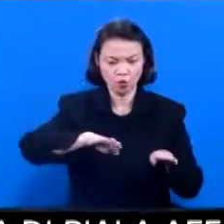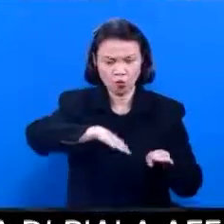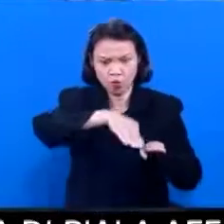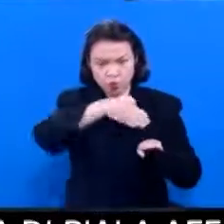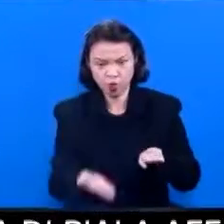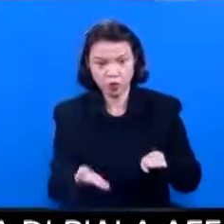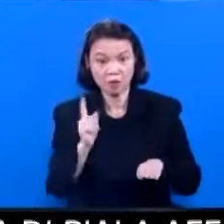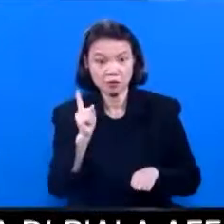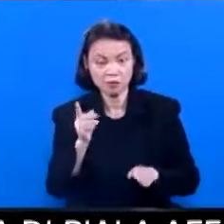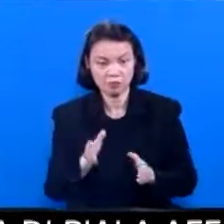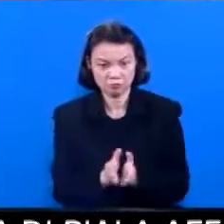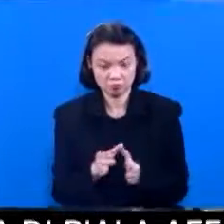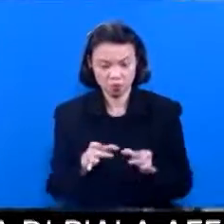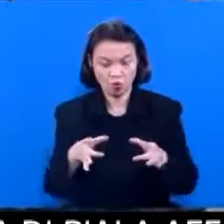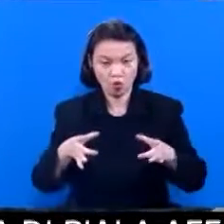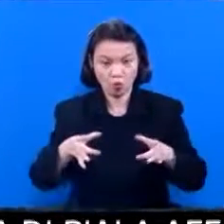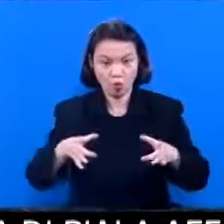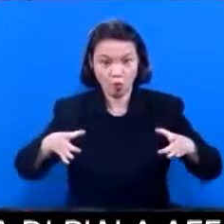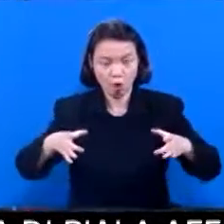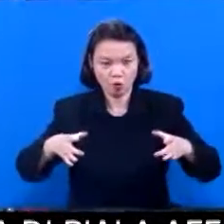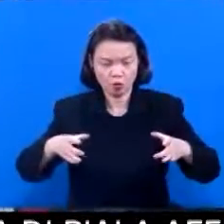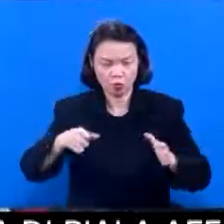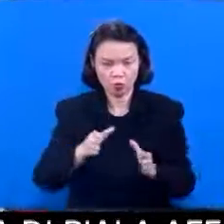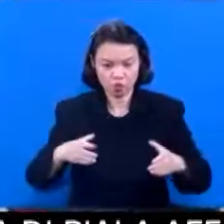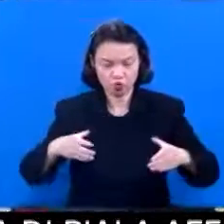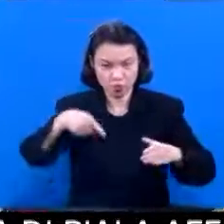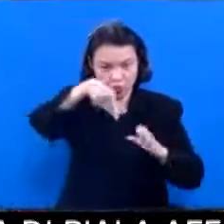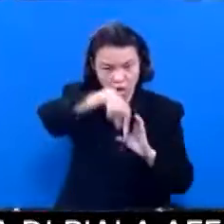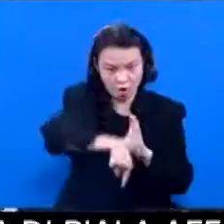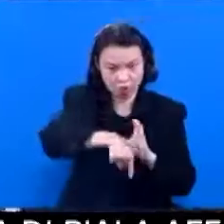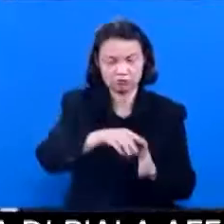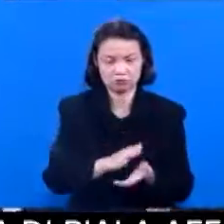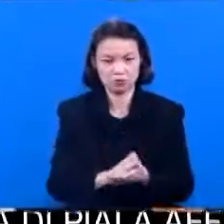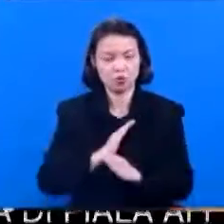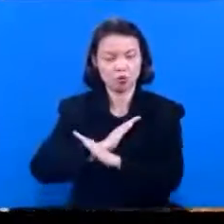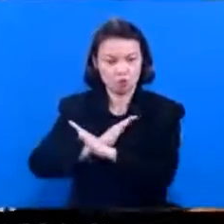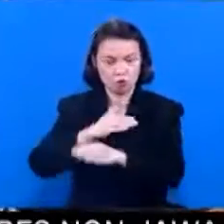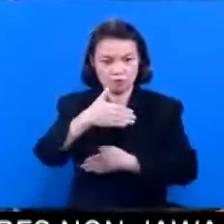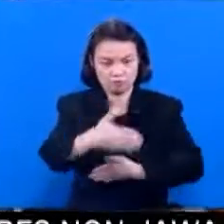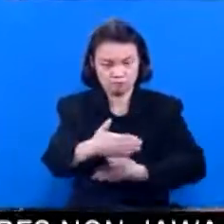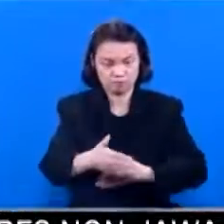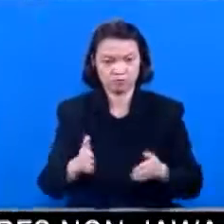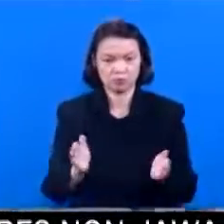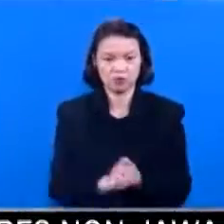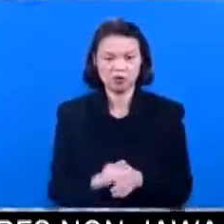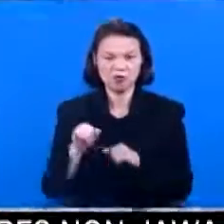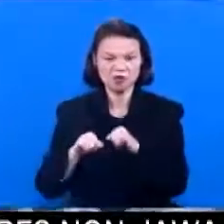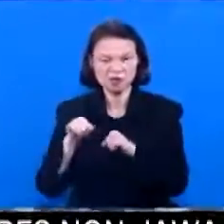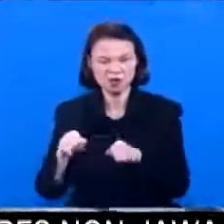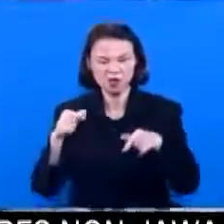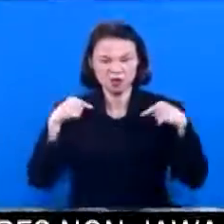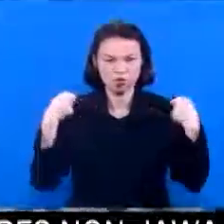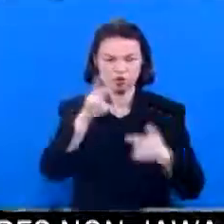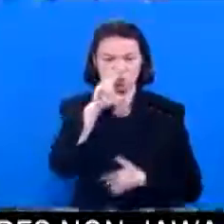ini. Dan kecelakaan pengendara sepeda motor kerap terjadi. Selain memblokade, warga menyindir Gubernur Jawa Barat dengan